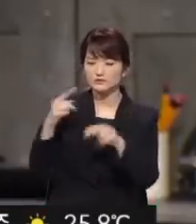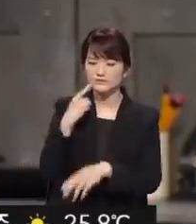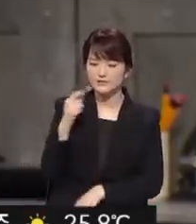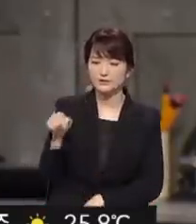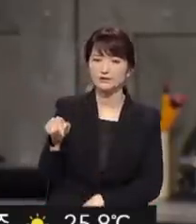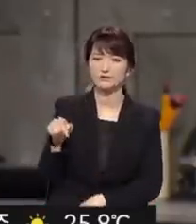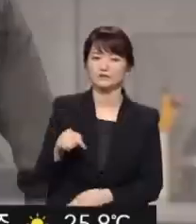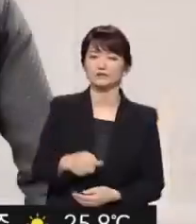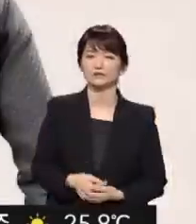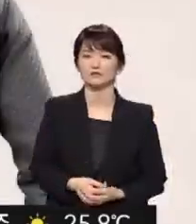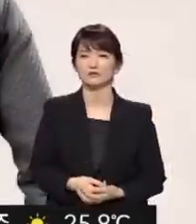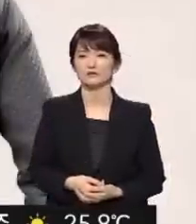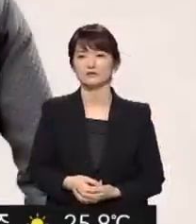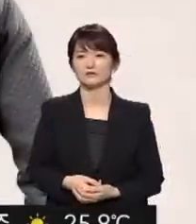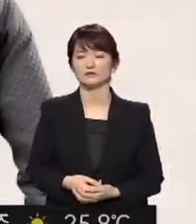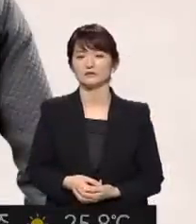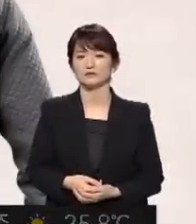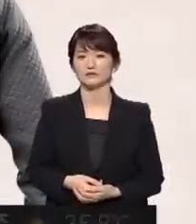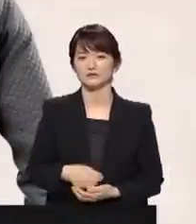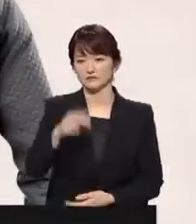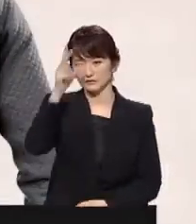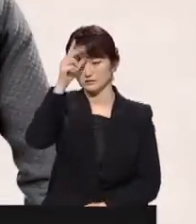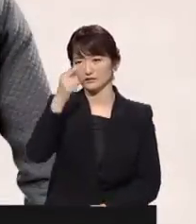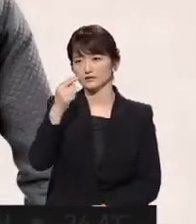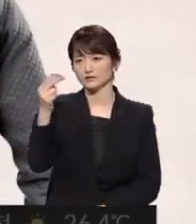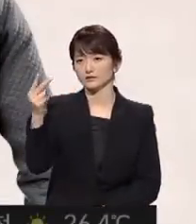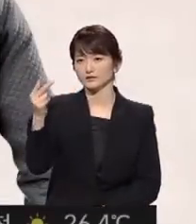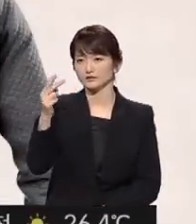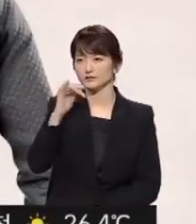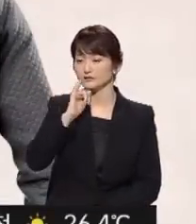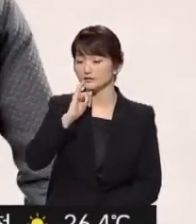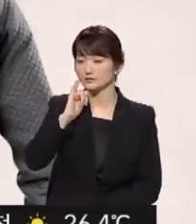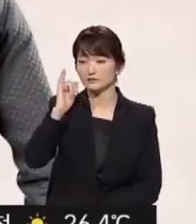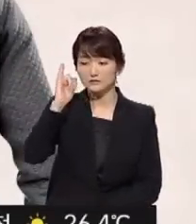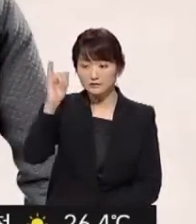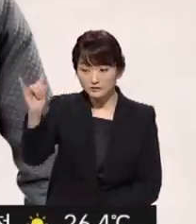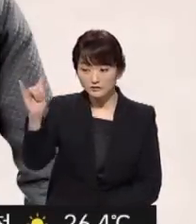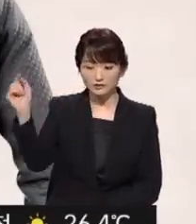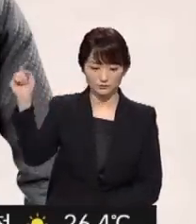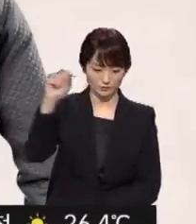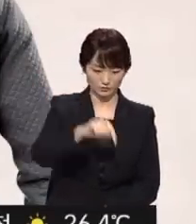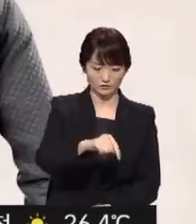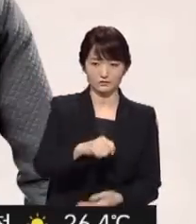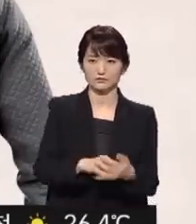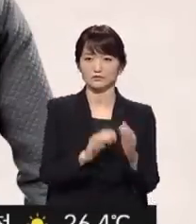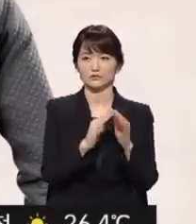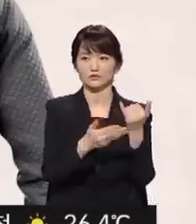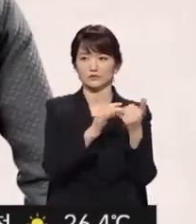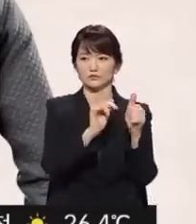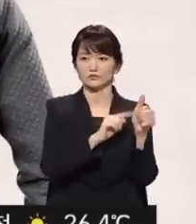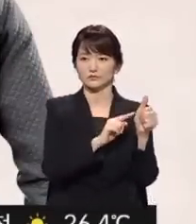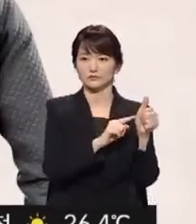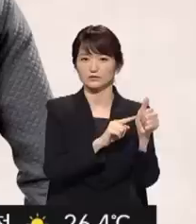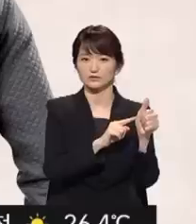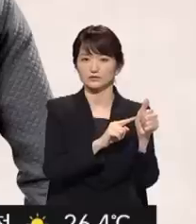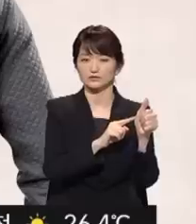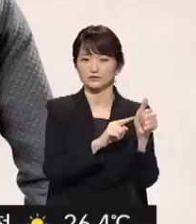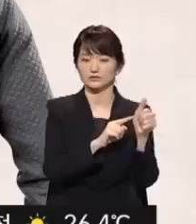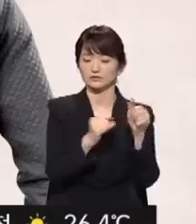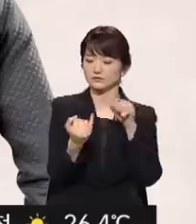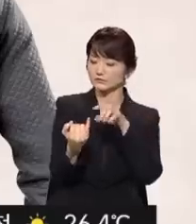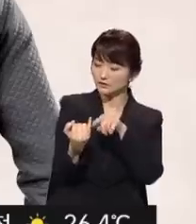합니다. 근데 경찰에서는 112 신고 들어오면 출동을 하거든요. 그러니까 현장에 출동을 하니까 이 유튜버가 뭐라고 했냐면 문 열지